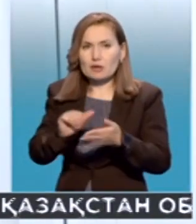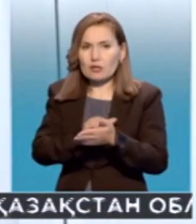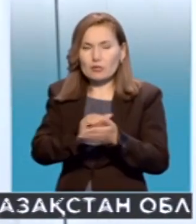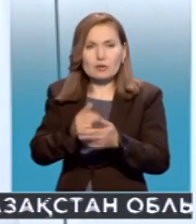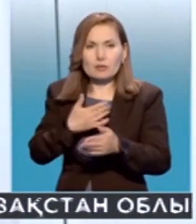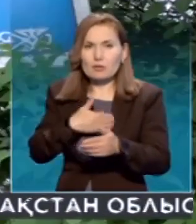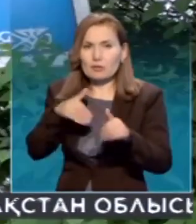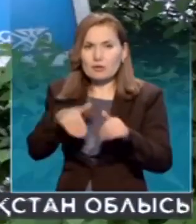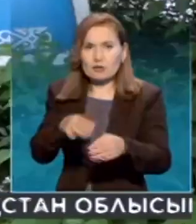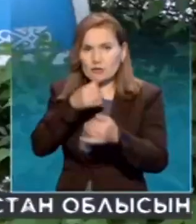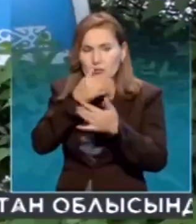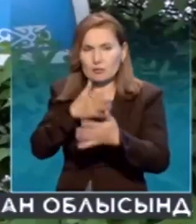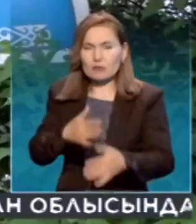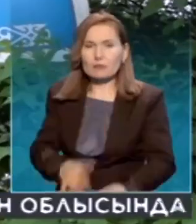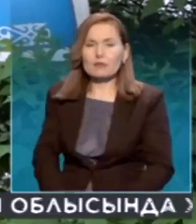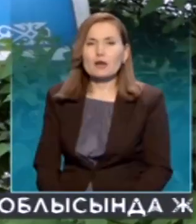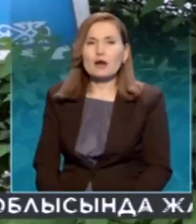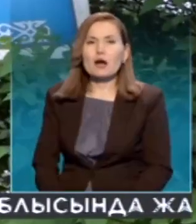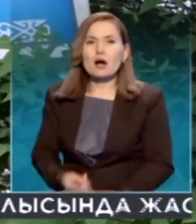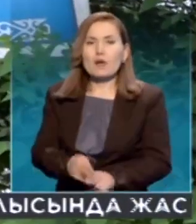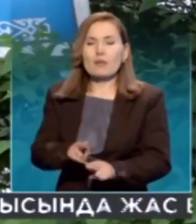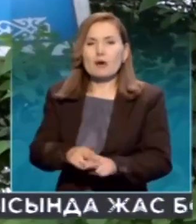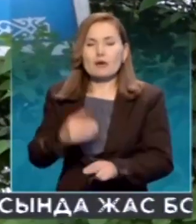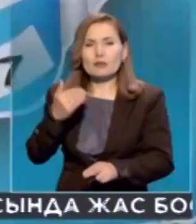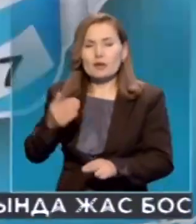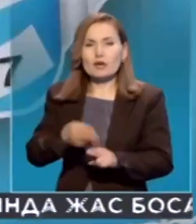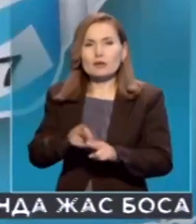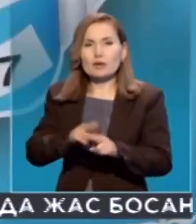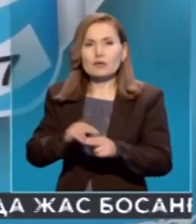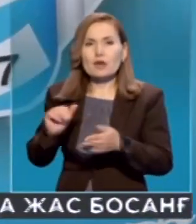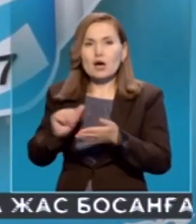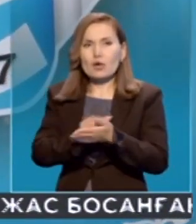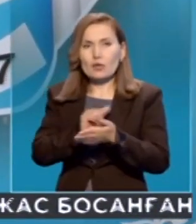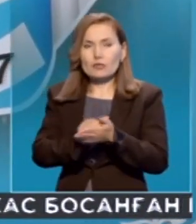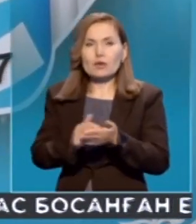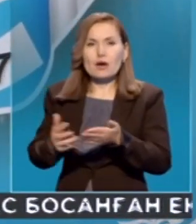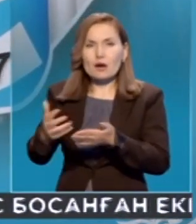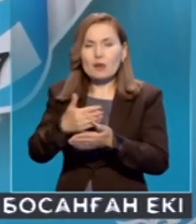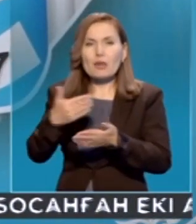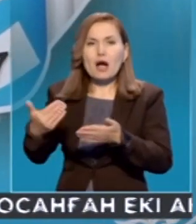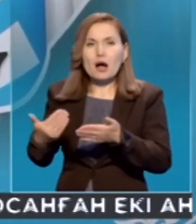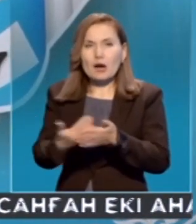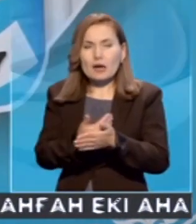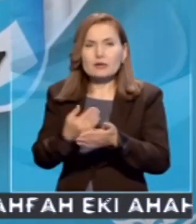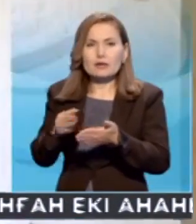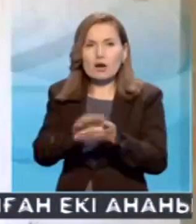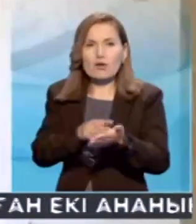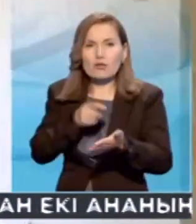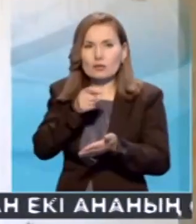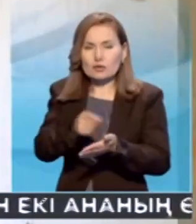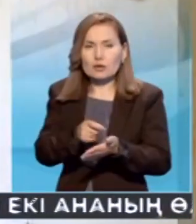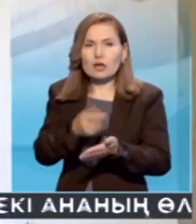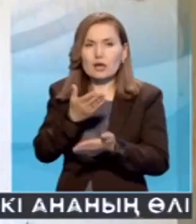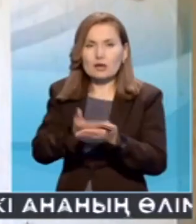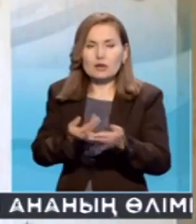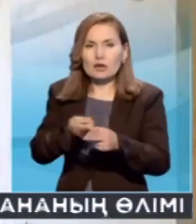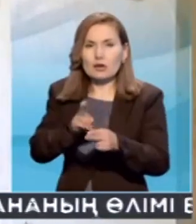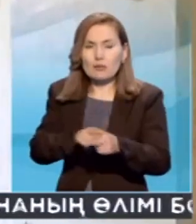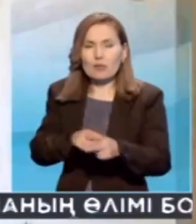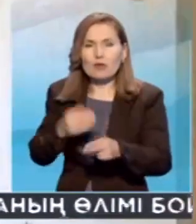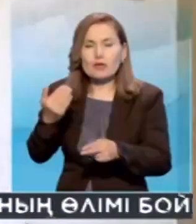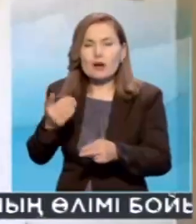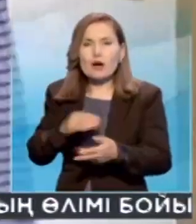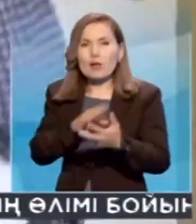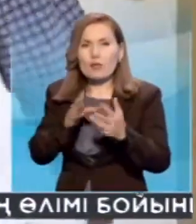біз шеше алмаймыз. Көші-қон бөлімі Алтай Атажановқа қолында бар құжаттарын жинап қайта өткізуге кеңес берді. Алайда тұрғын бұдан нәтиже